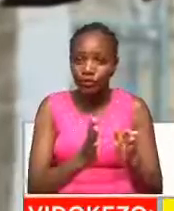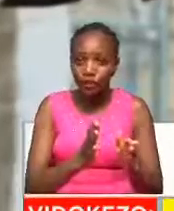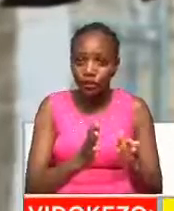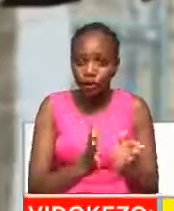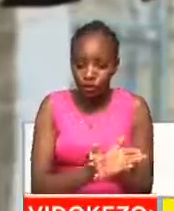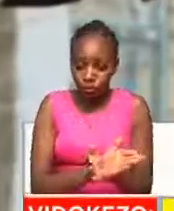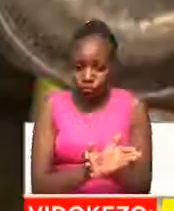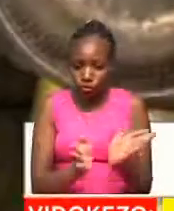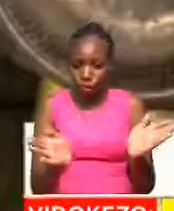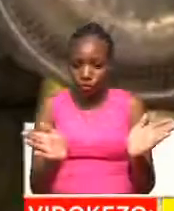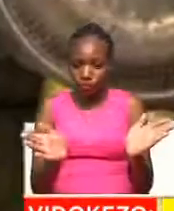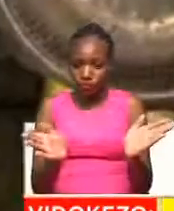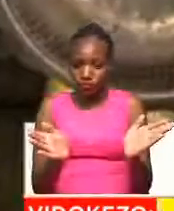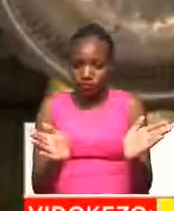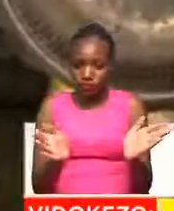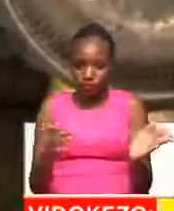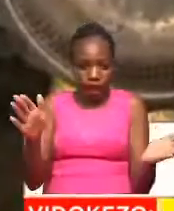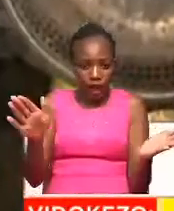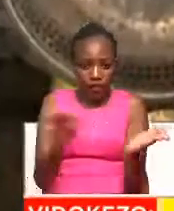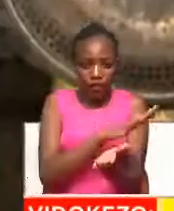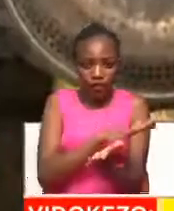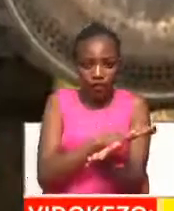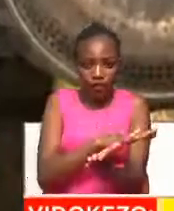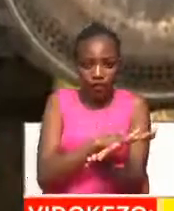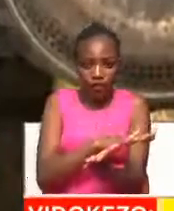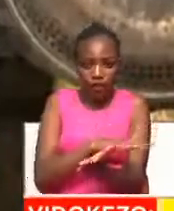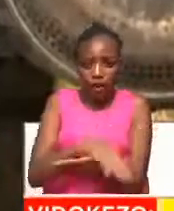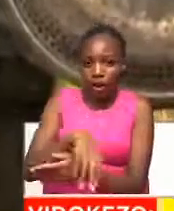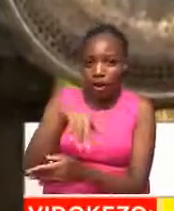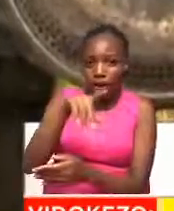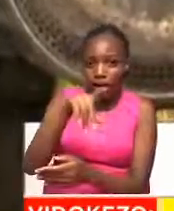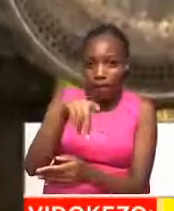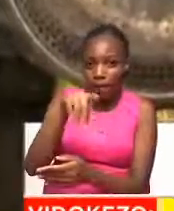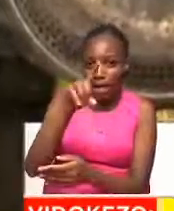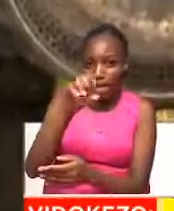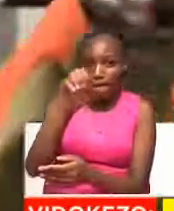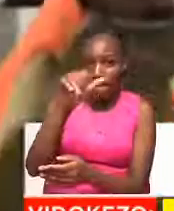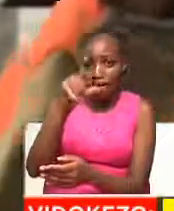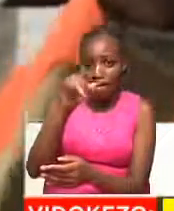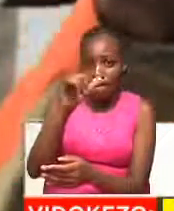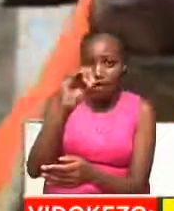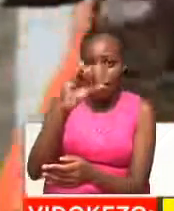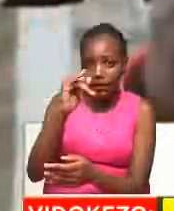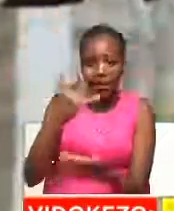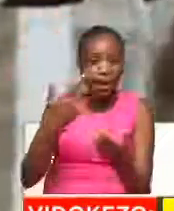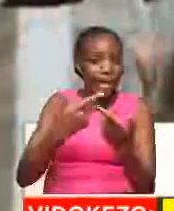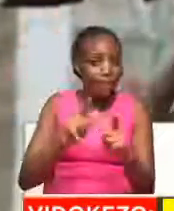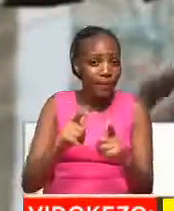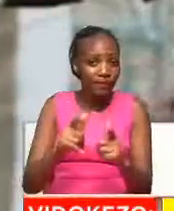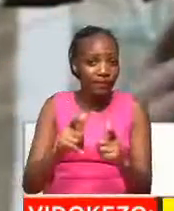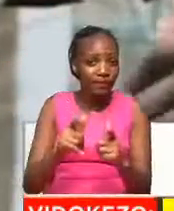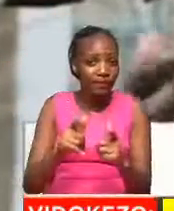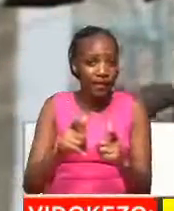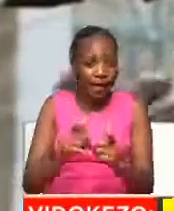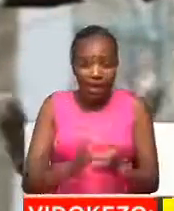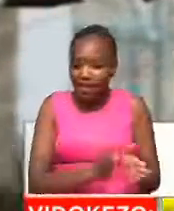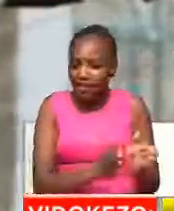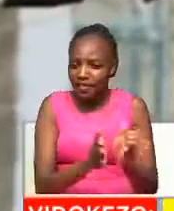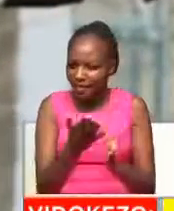ka plastiki kale kalikuwa juu ili ndo wafunge ile bana. Lakini kulingana na vile walifungua ndo